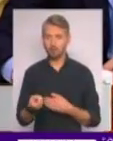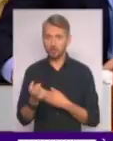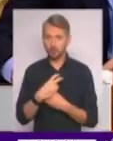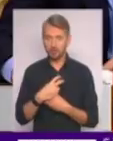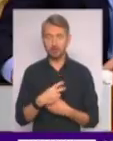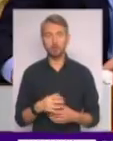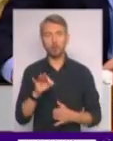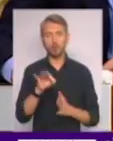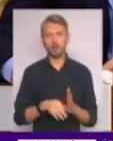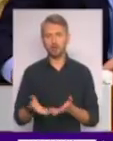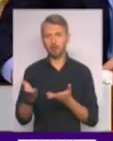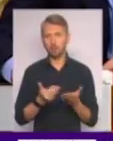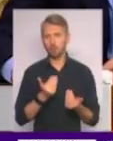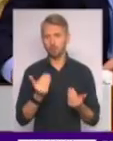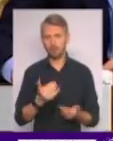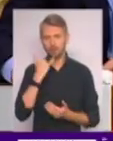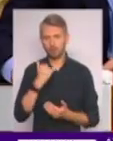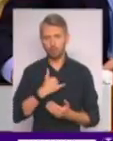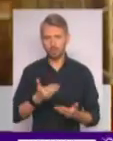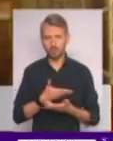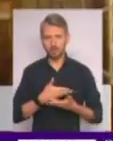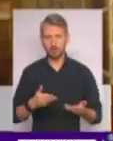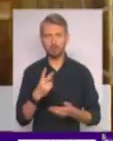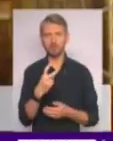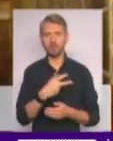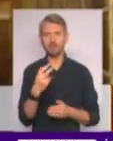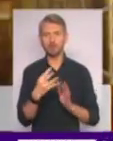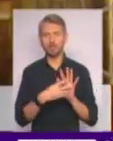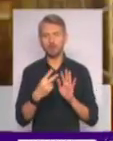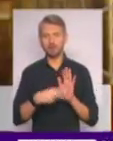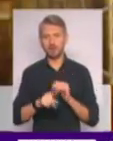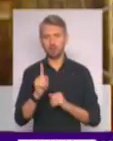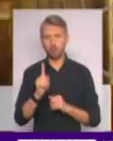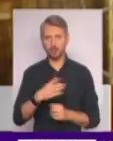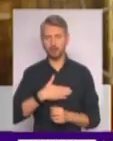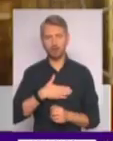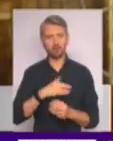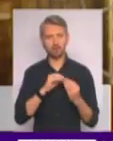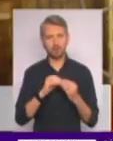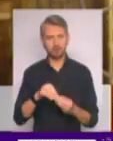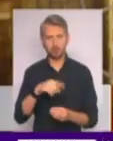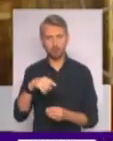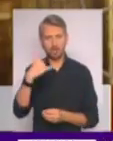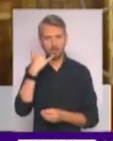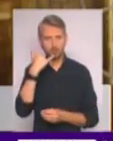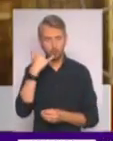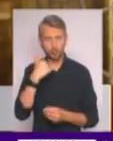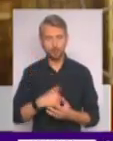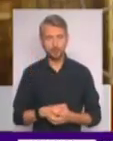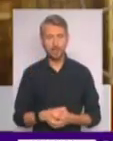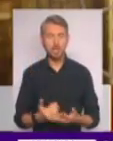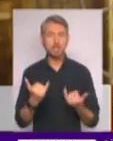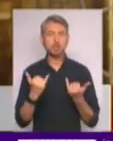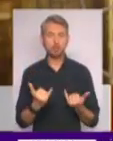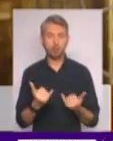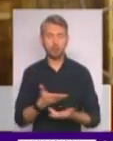глядачі, одразу запрошую вас долучатися до нашої розмови. 223-0971 – наш незмінний номер телефону прямого ефіру.